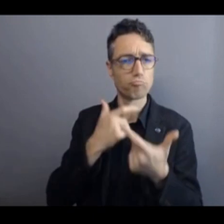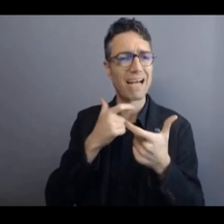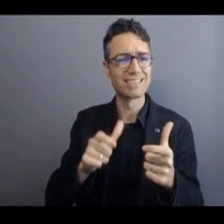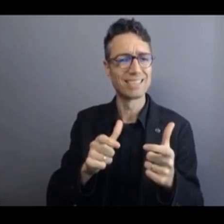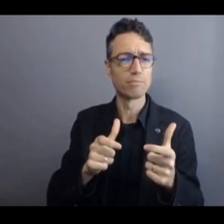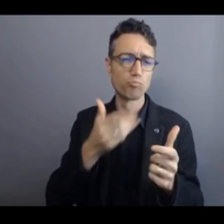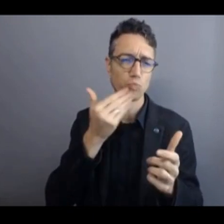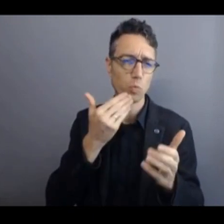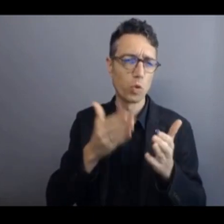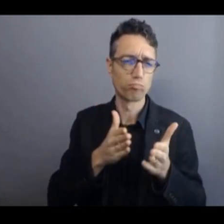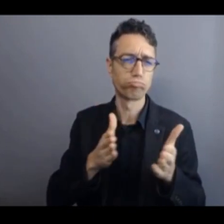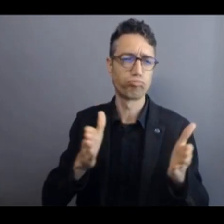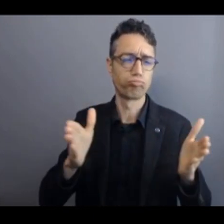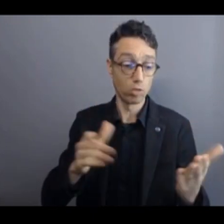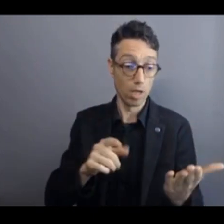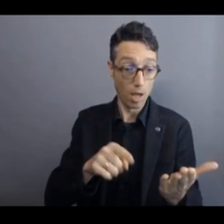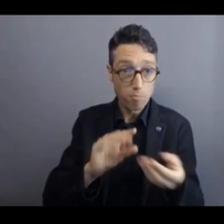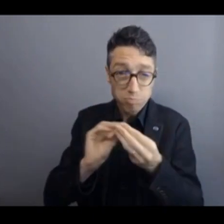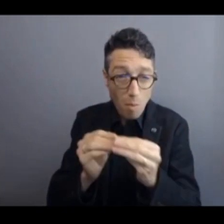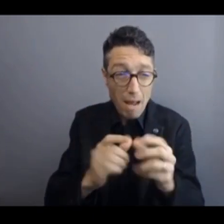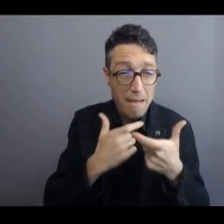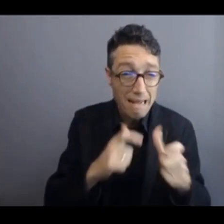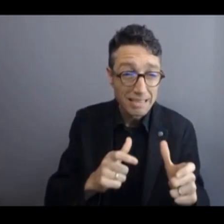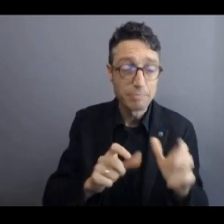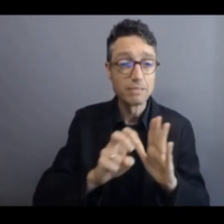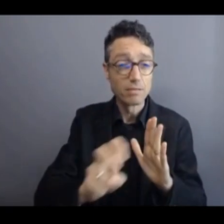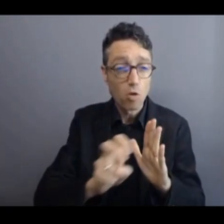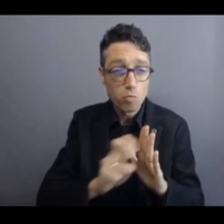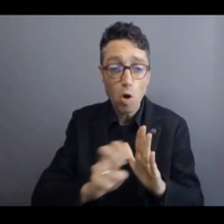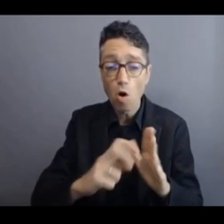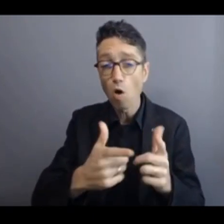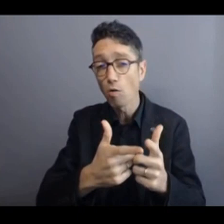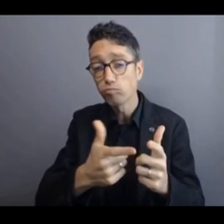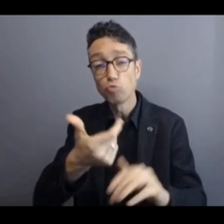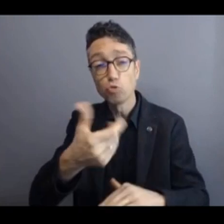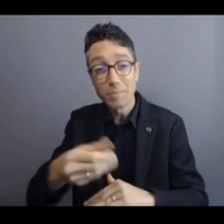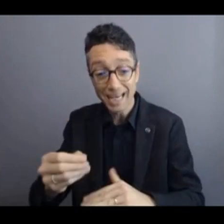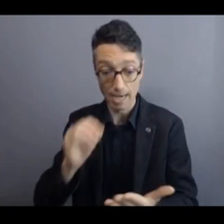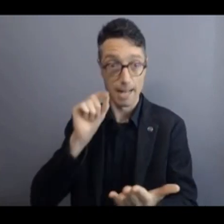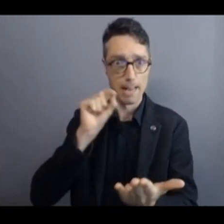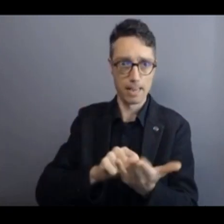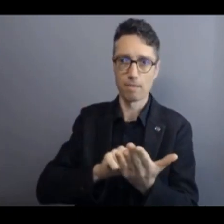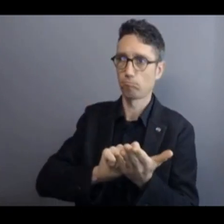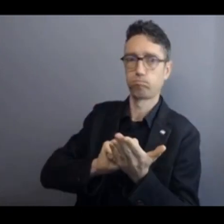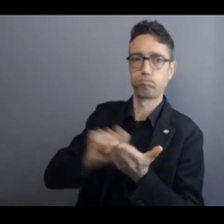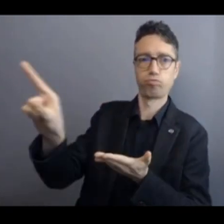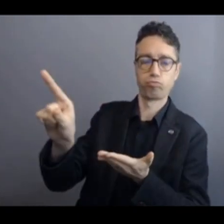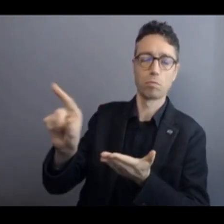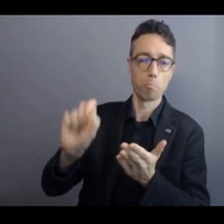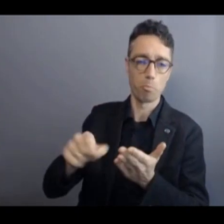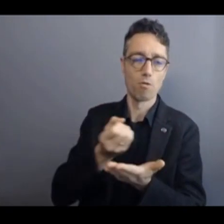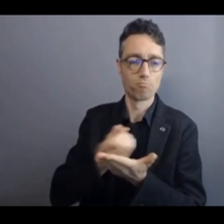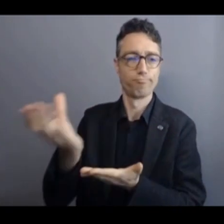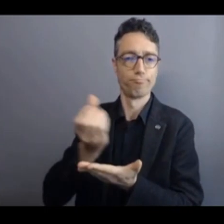toutes les problématiques d'accessibilité dans les transports, mais aussi d'accessibilité numérique. Et à partir de là, il y a aussi plus de contrôles qui peuvent être